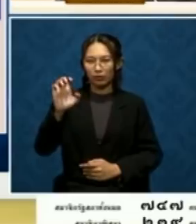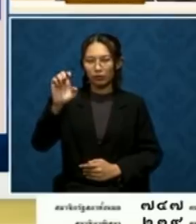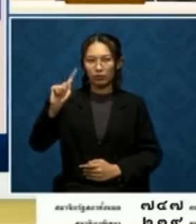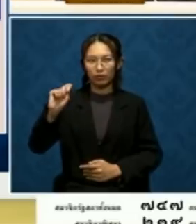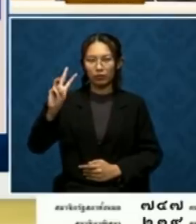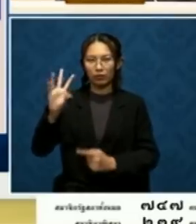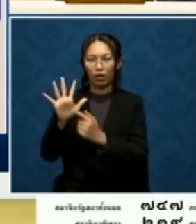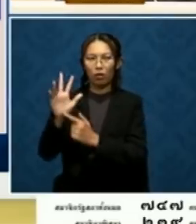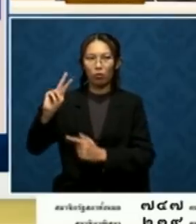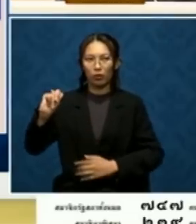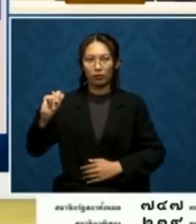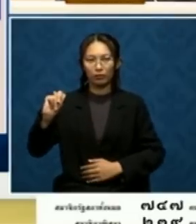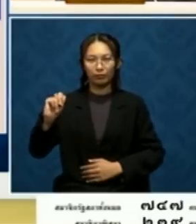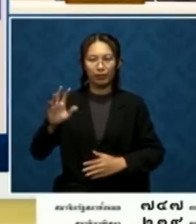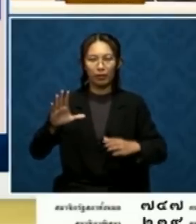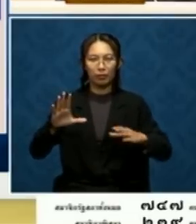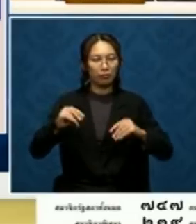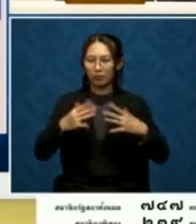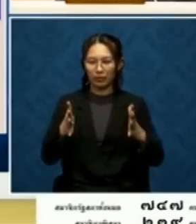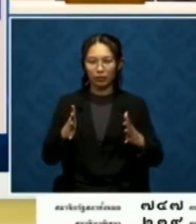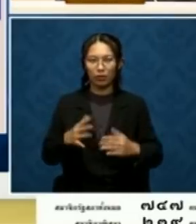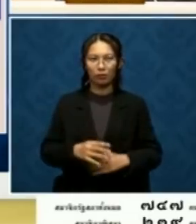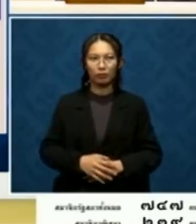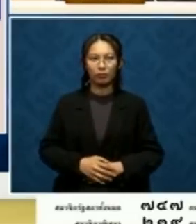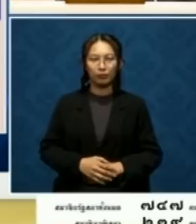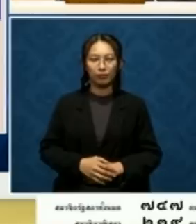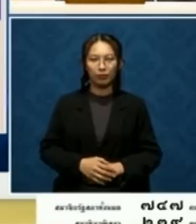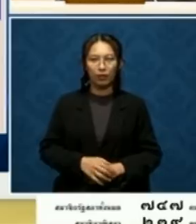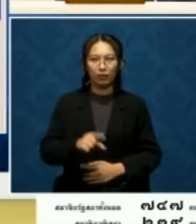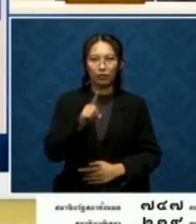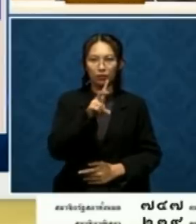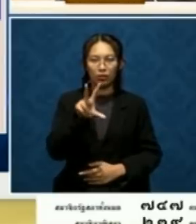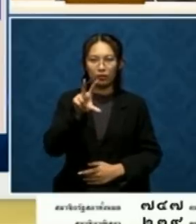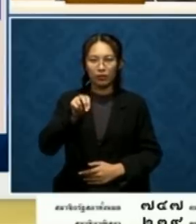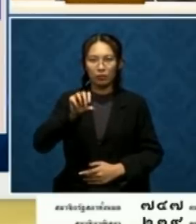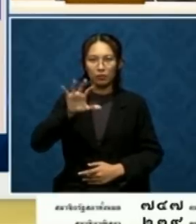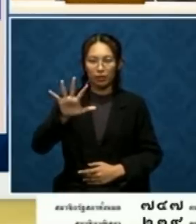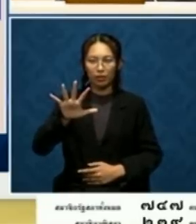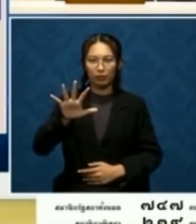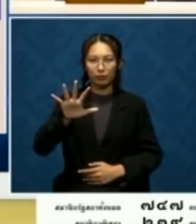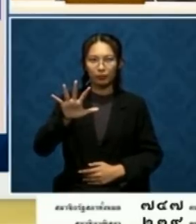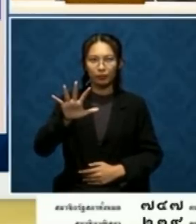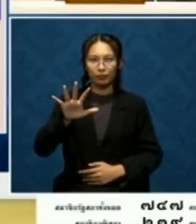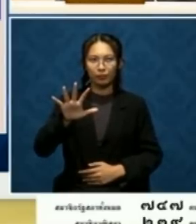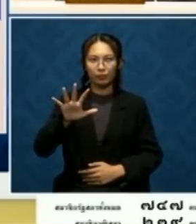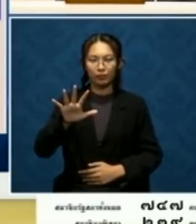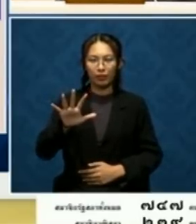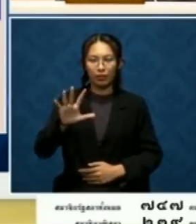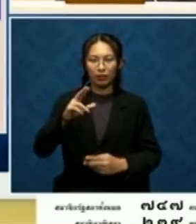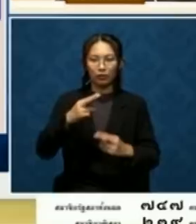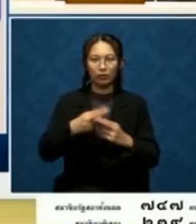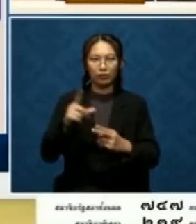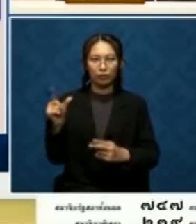มคือเห็นรายชื่อสวหลายๆท่านนะครับต้องบอกว่าสวหลายๆท่านอยู่ในบทบาทหน้า